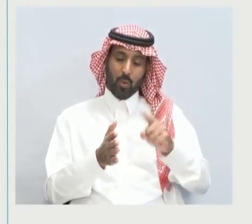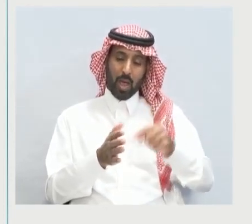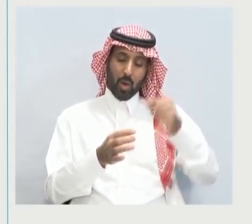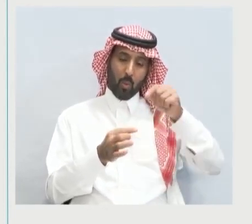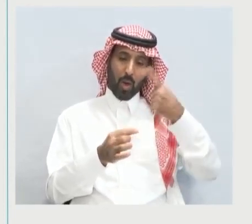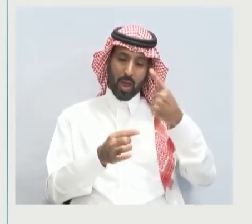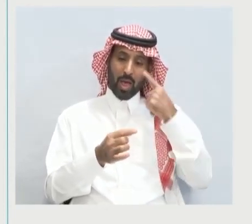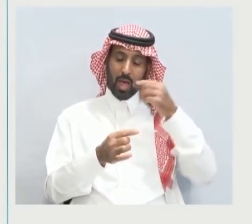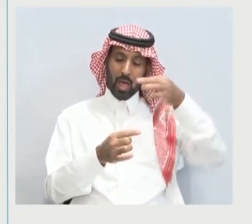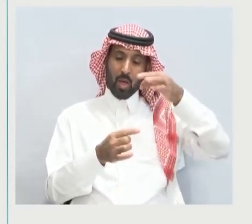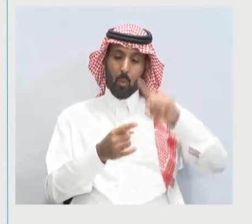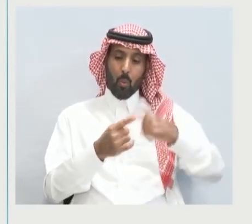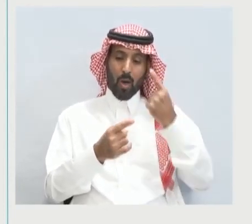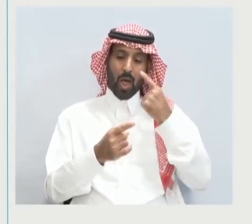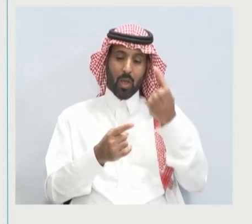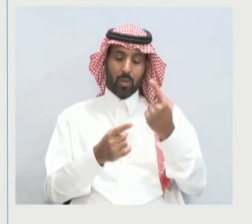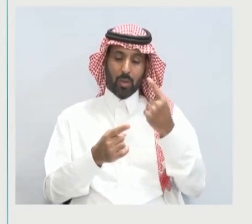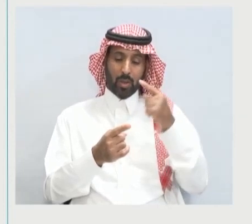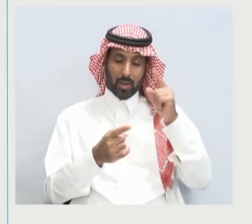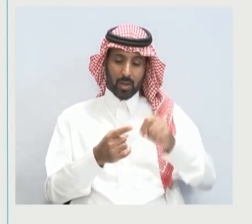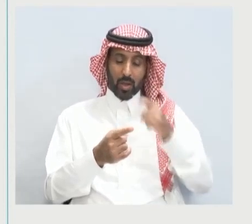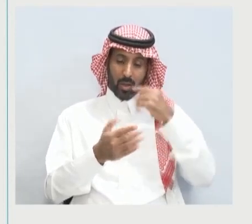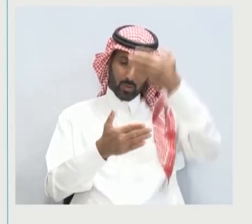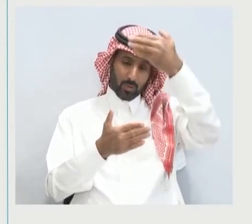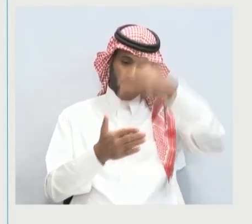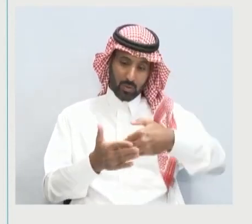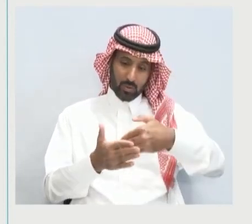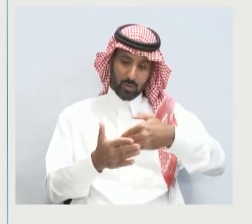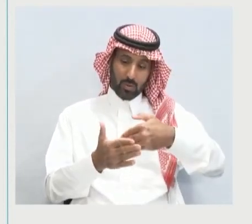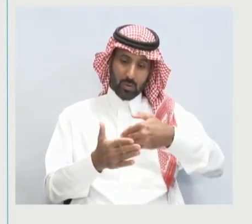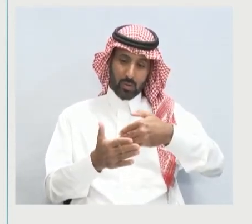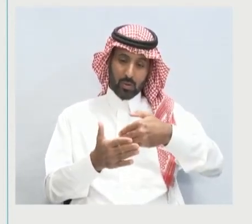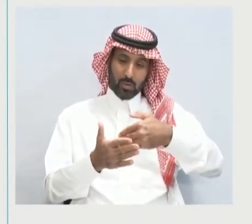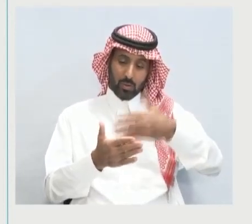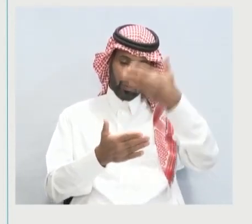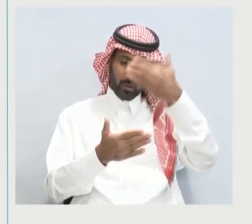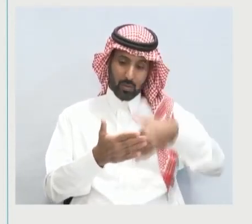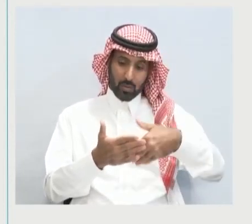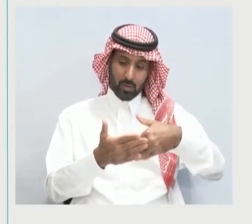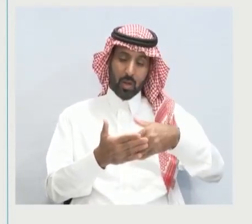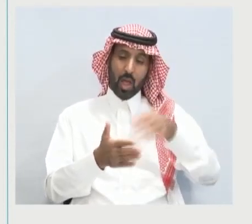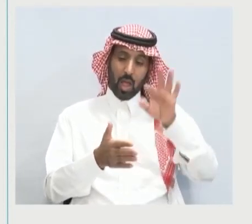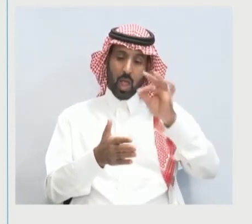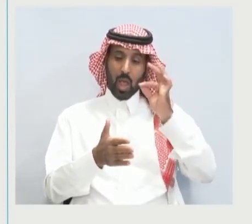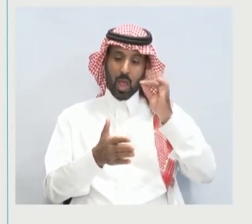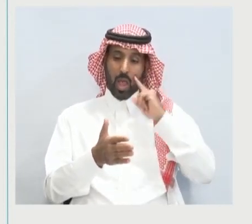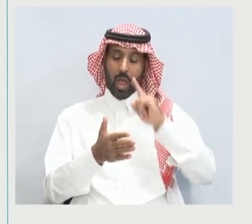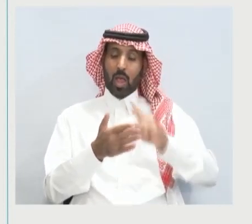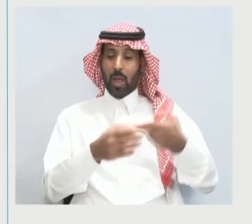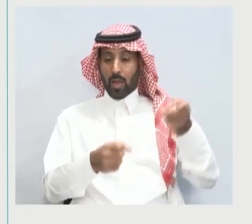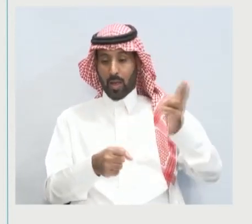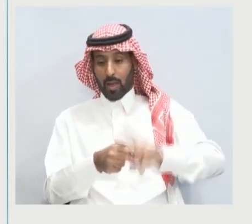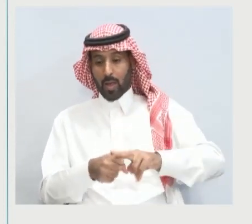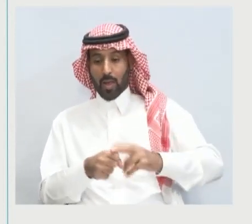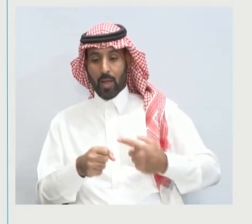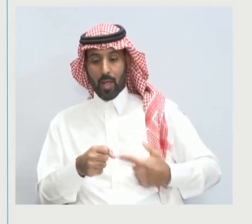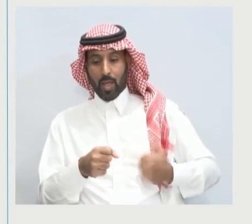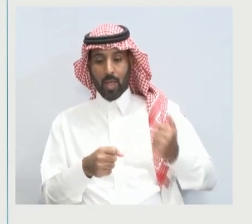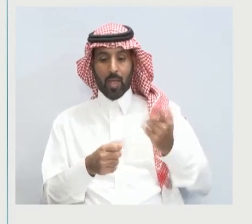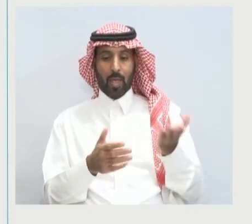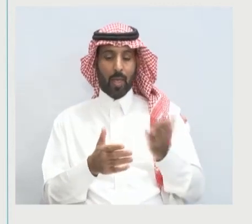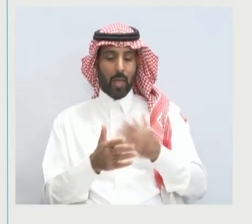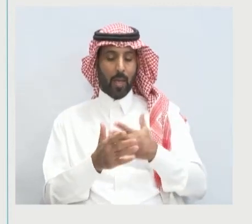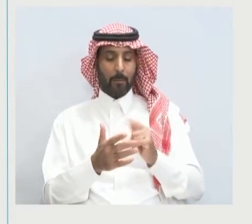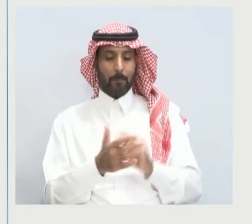واحد شيت 1 ستظهر قائمه نختار منها اعاده تسميه رينيم